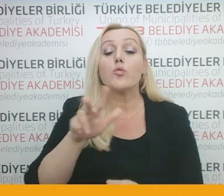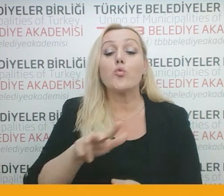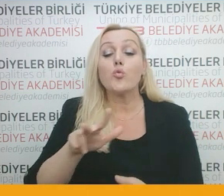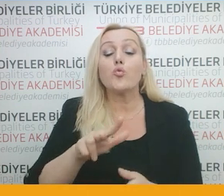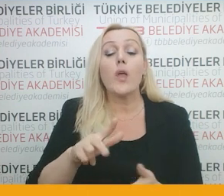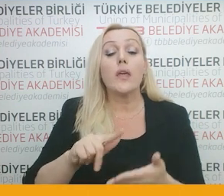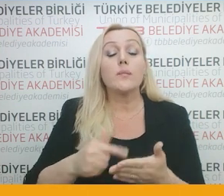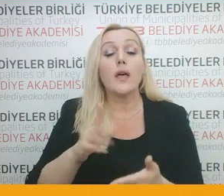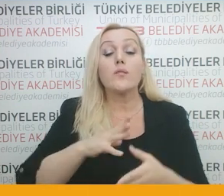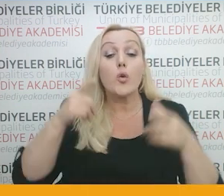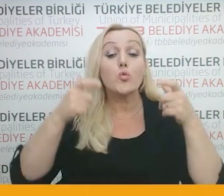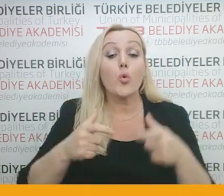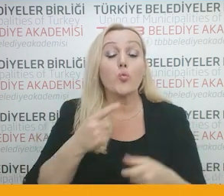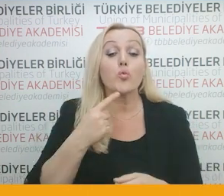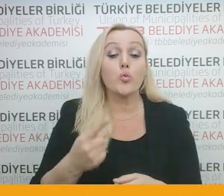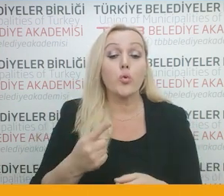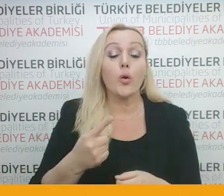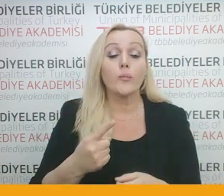diyor.